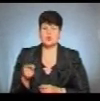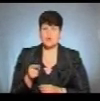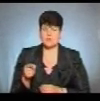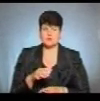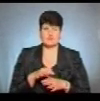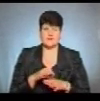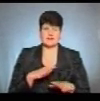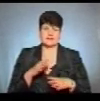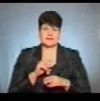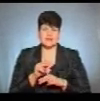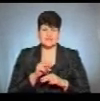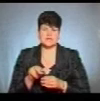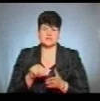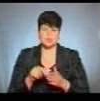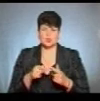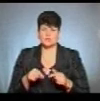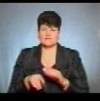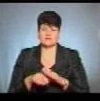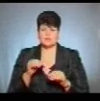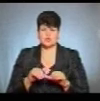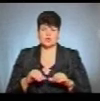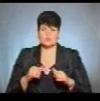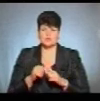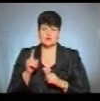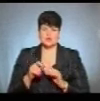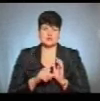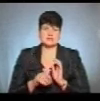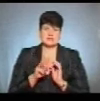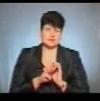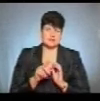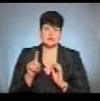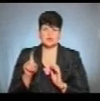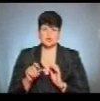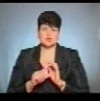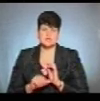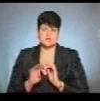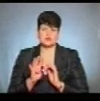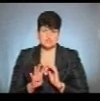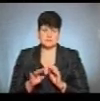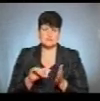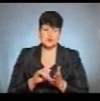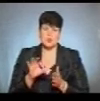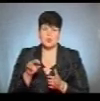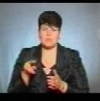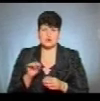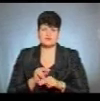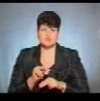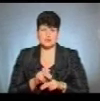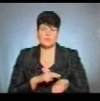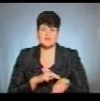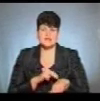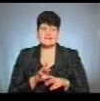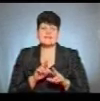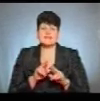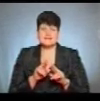тренінги для членів окружних виборчих комісій номер 163 та 164. Представники опори навчали поліцейських, як реагувати